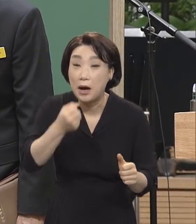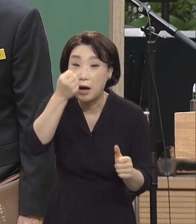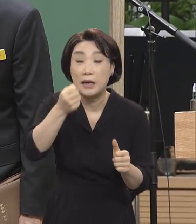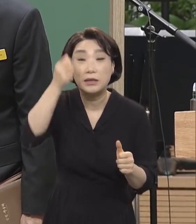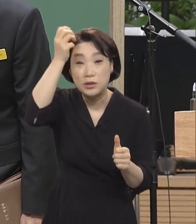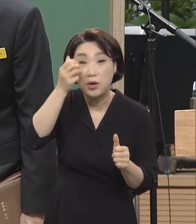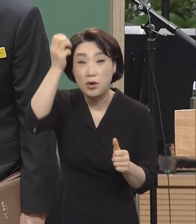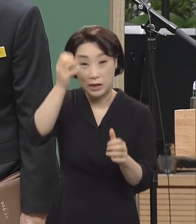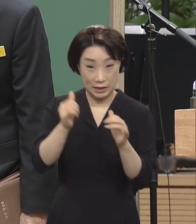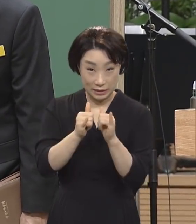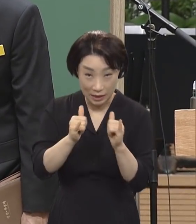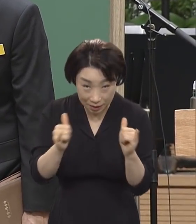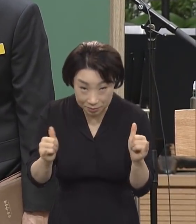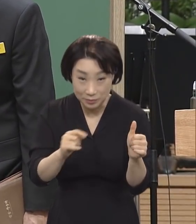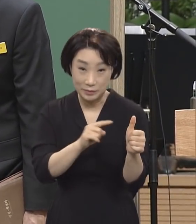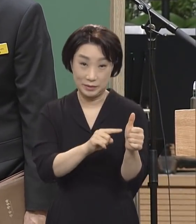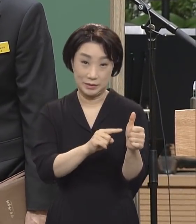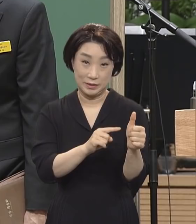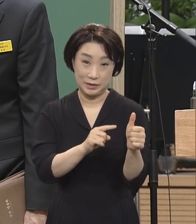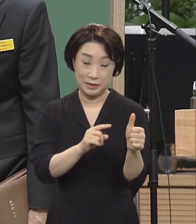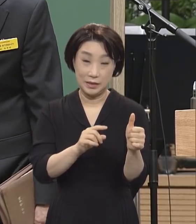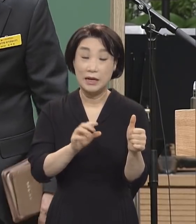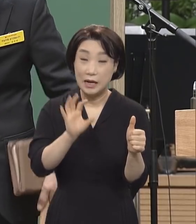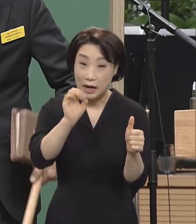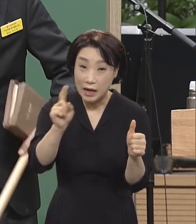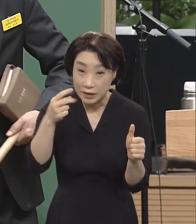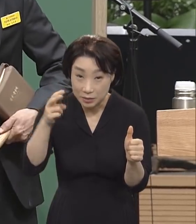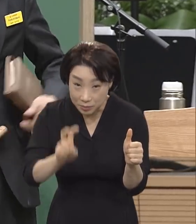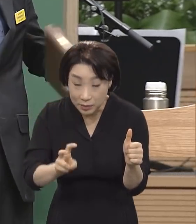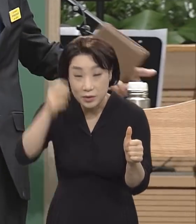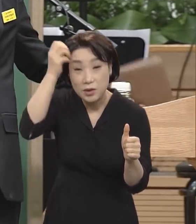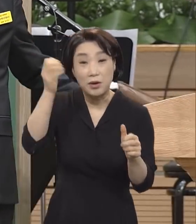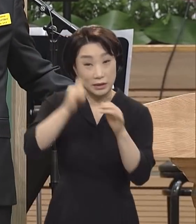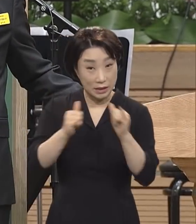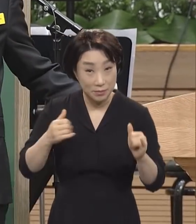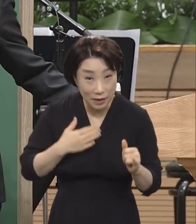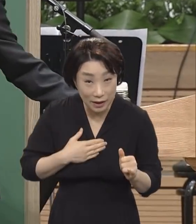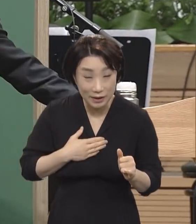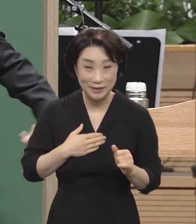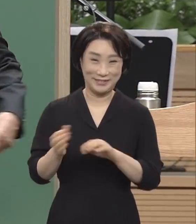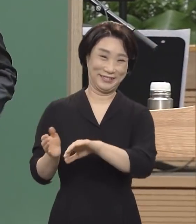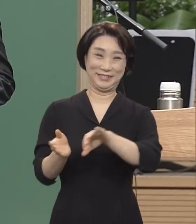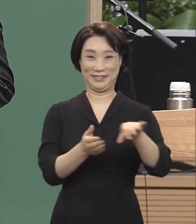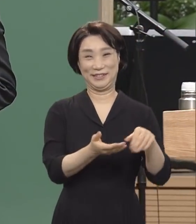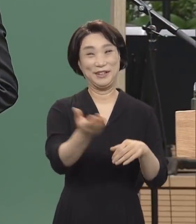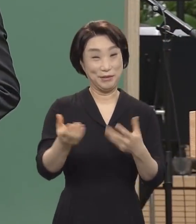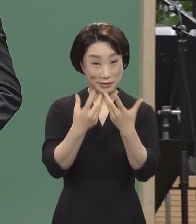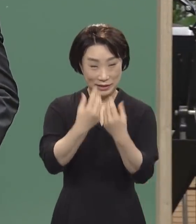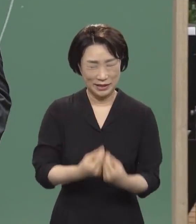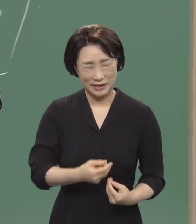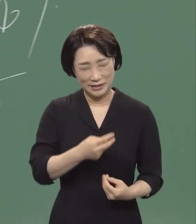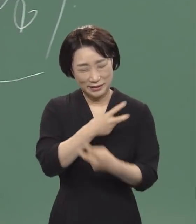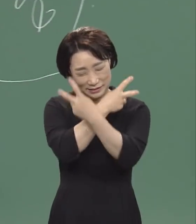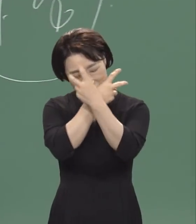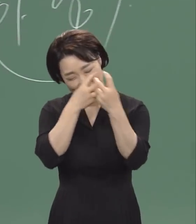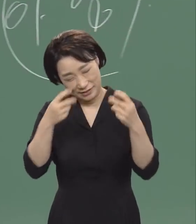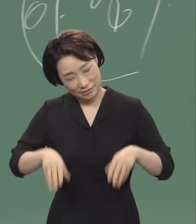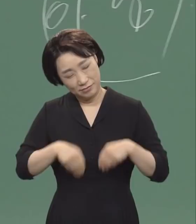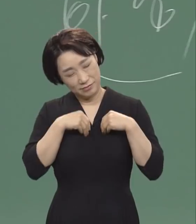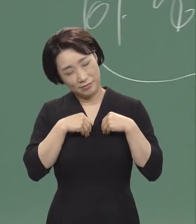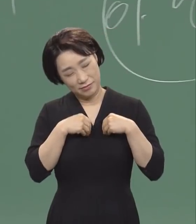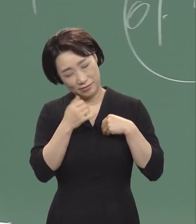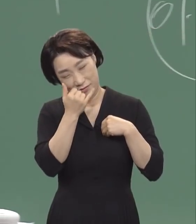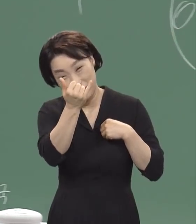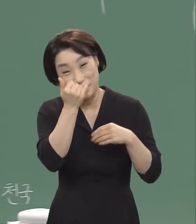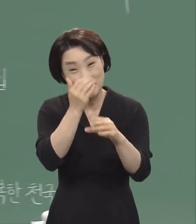영적인 존재다. 말이야. 영적인 존재. 우리가 잠을 잘 때 보면, 나는